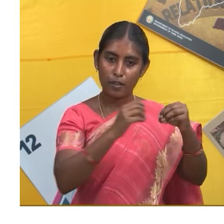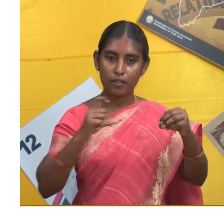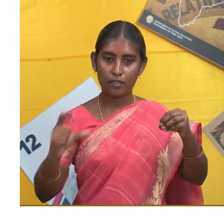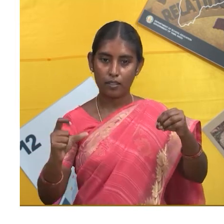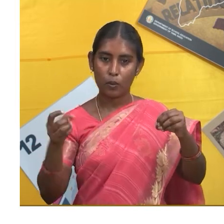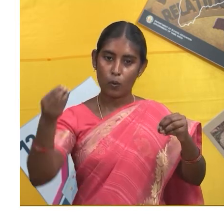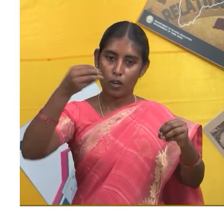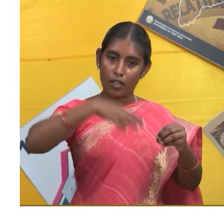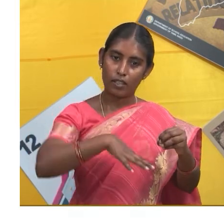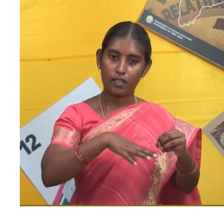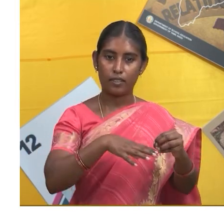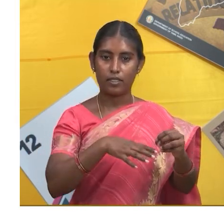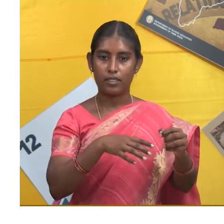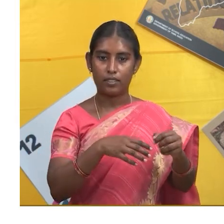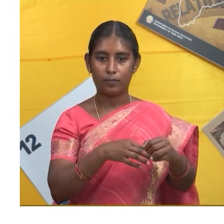அடத்துப்பட